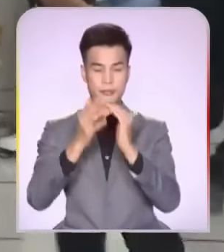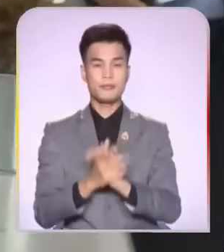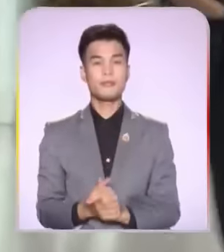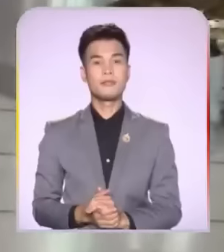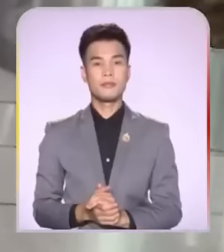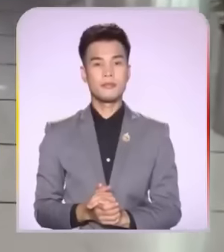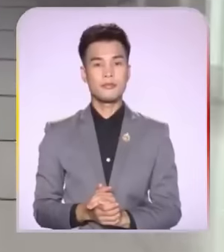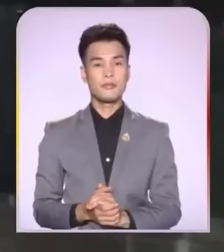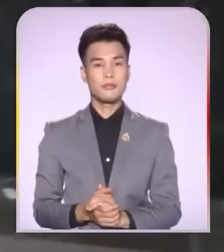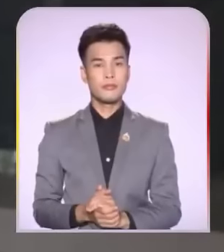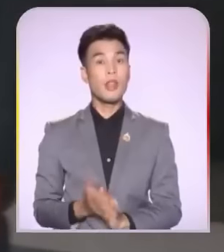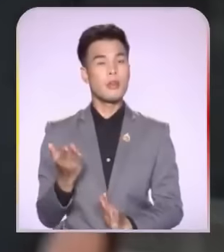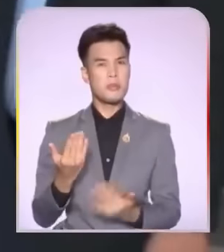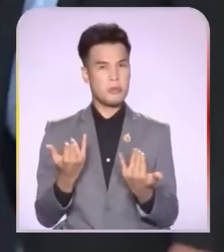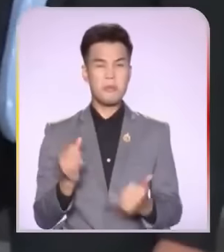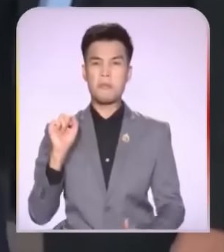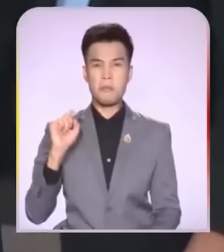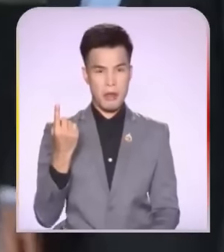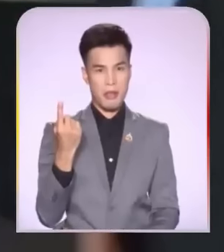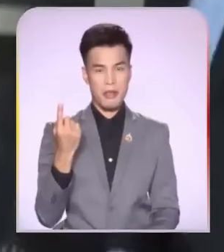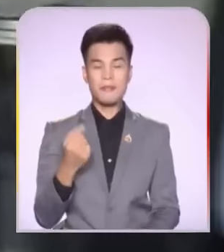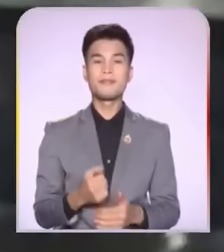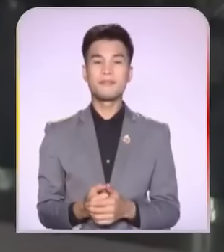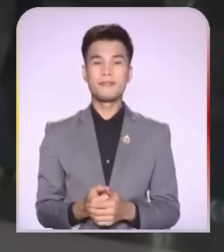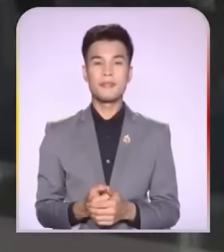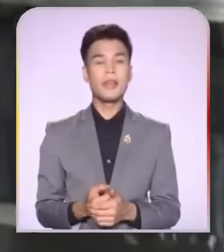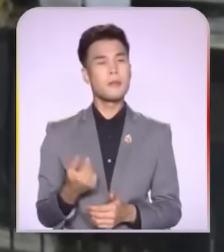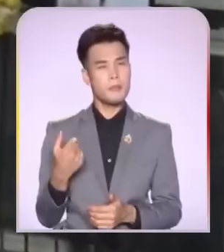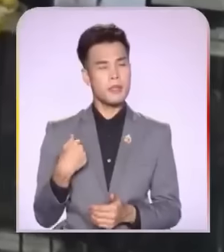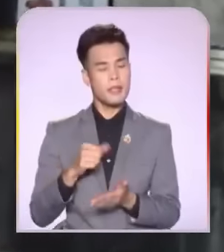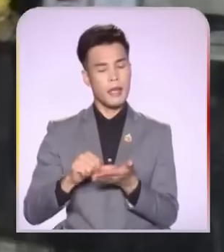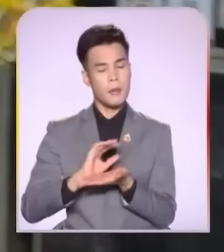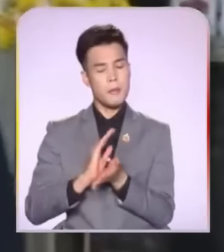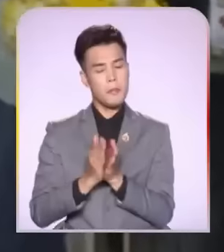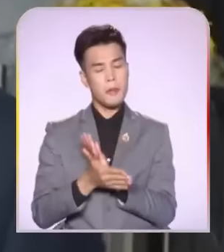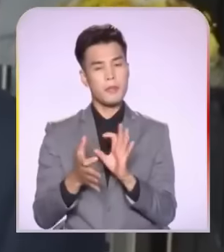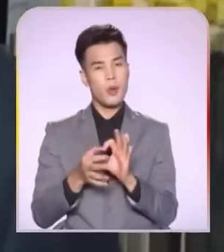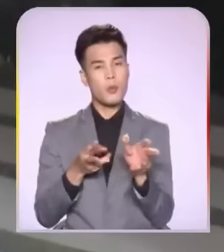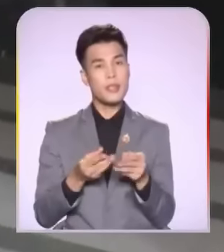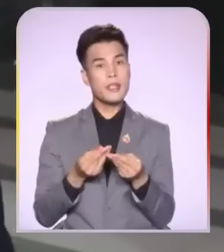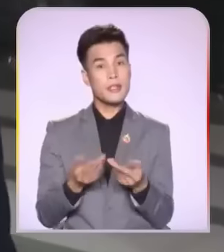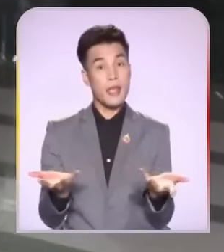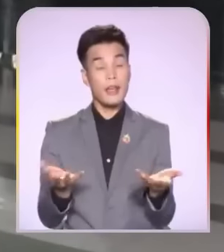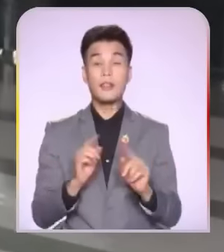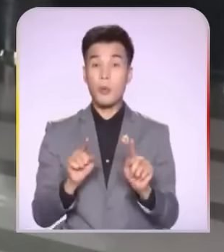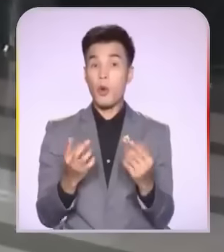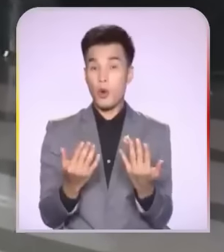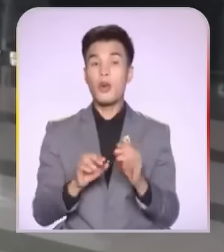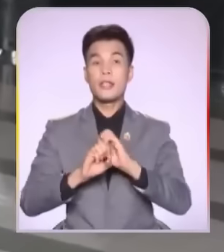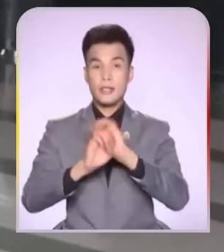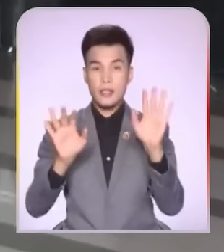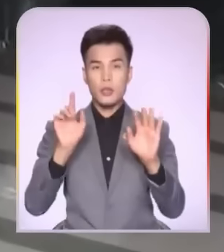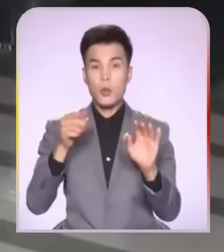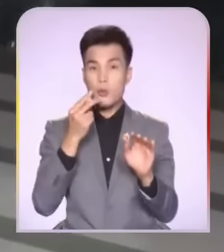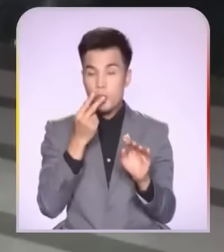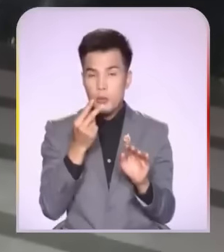นี่ล่าสุดเลยใช่ไหมคะ ใช่ค่ะอาจจะต้องมีการปรับเปลี่ยนในเรื่องของการแจกบ้างแต่ว่าเดี๋ยวรอความชัดเจนเพราะว่